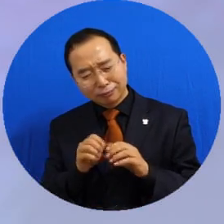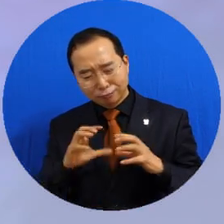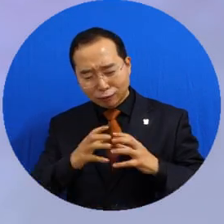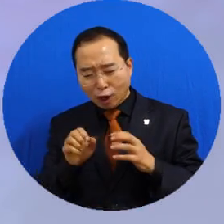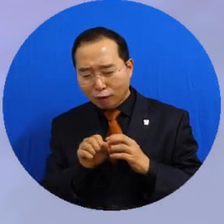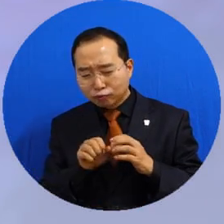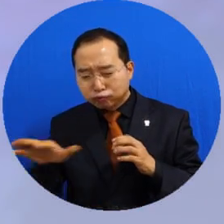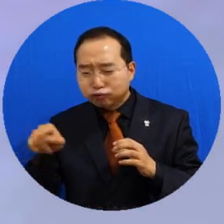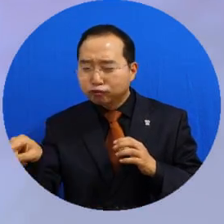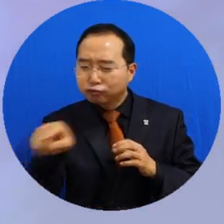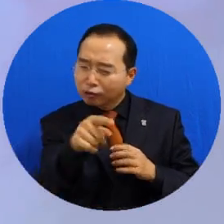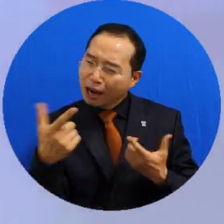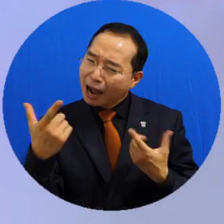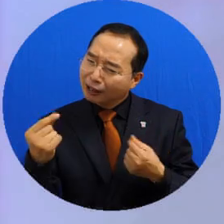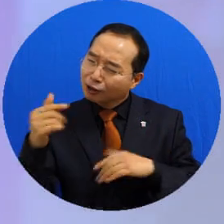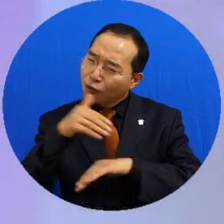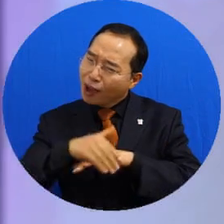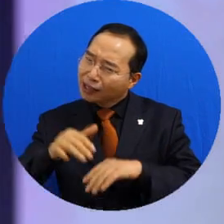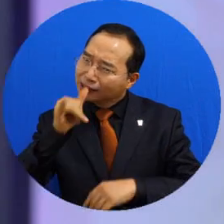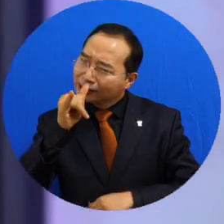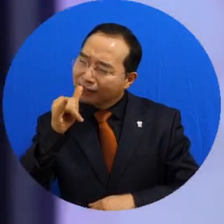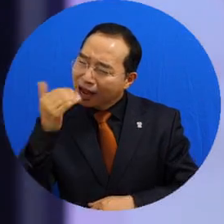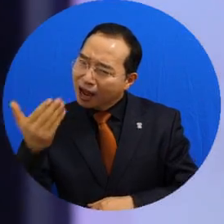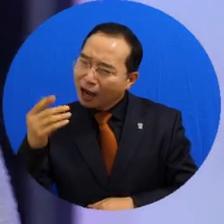제가 스스로 기대를 하고 있고요.